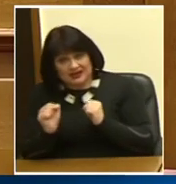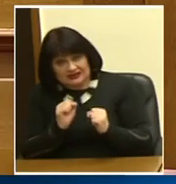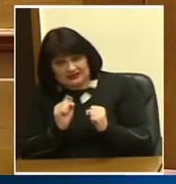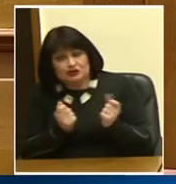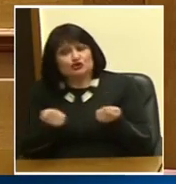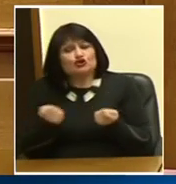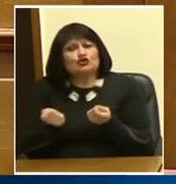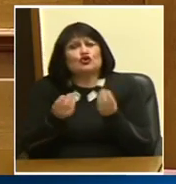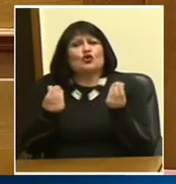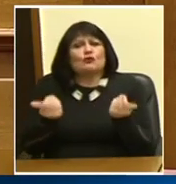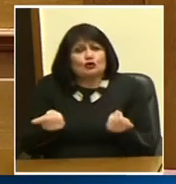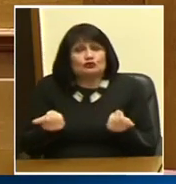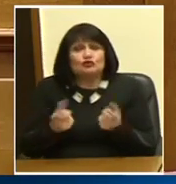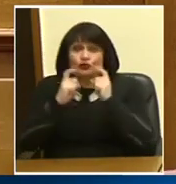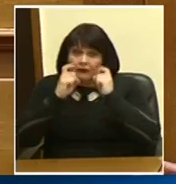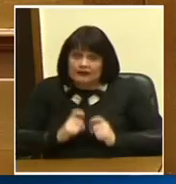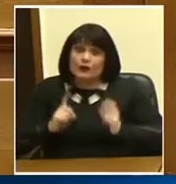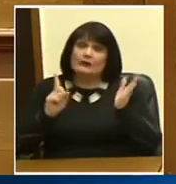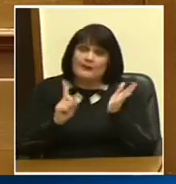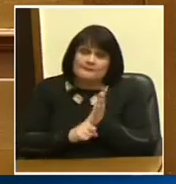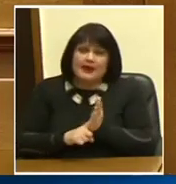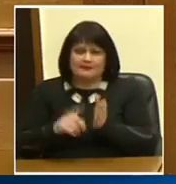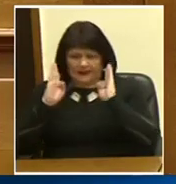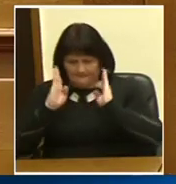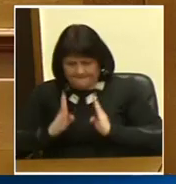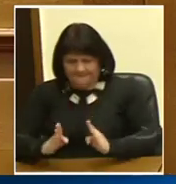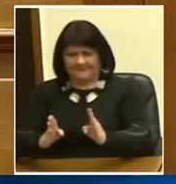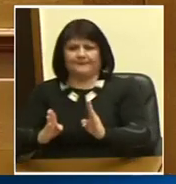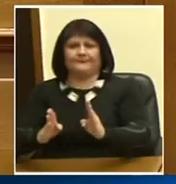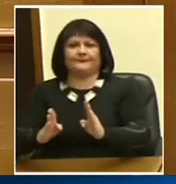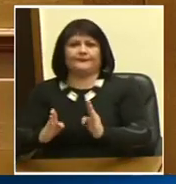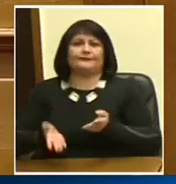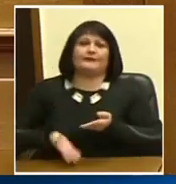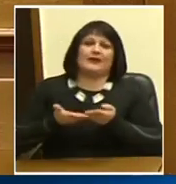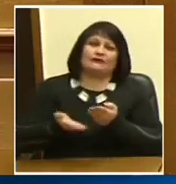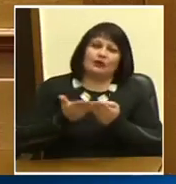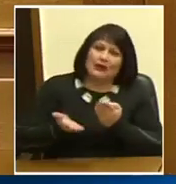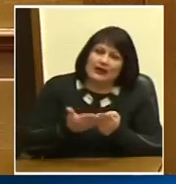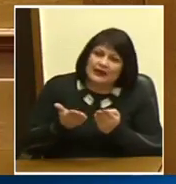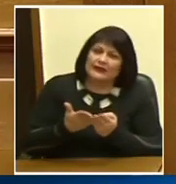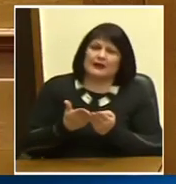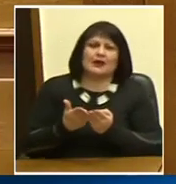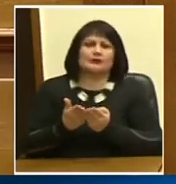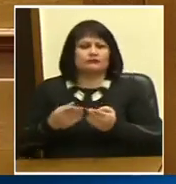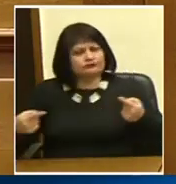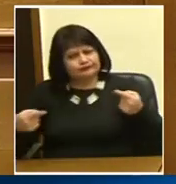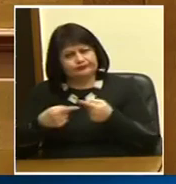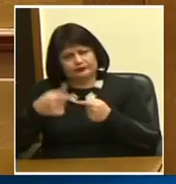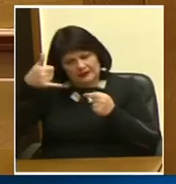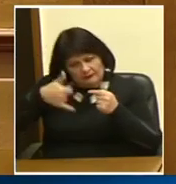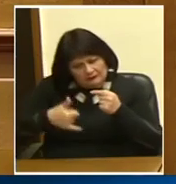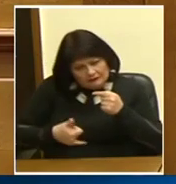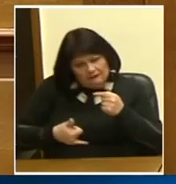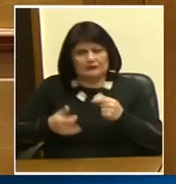της, οφείλουμε να κινηθούμε στην κατεύθυνση της στήριξης, της διεύρυνσης και της εμβάθυνσης των κοινωνικών